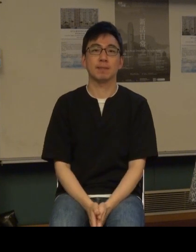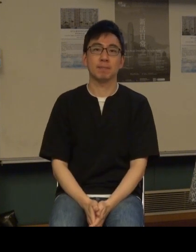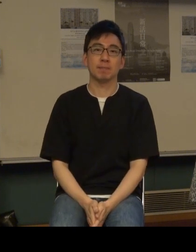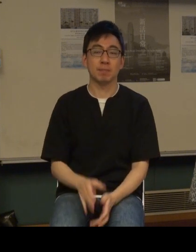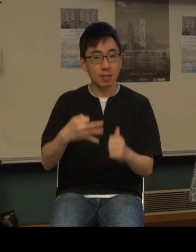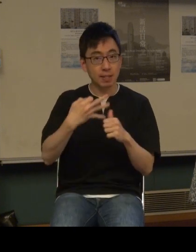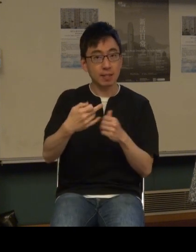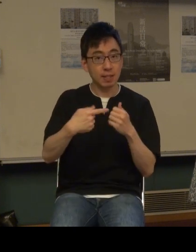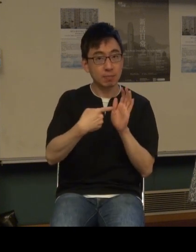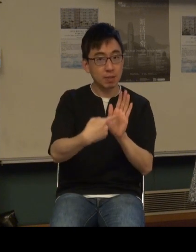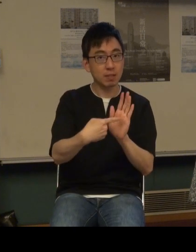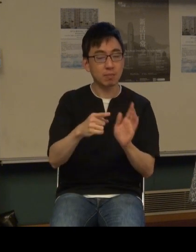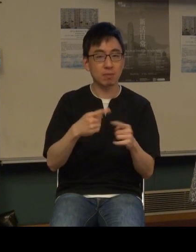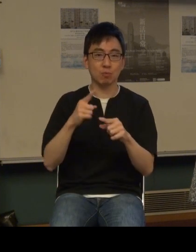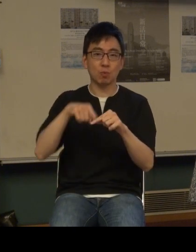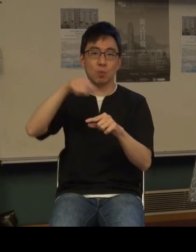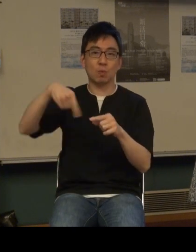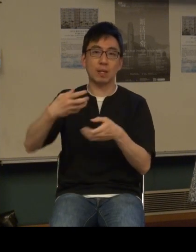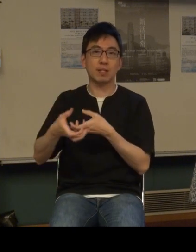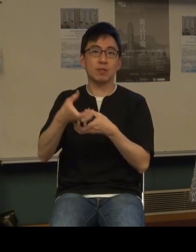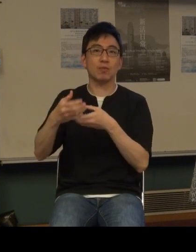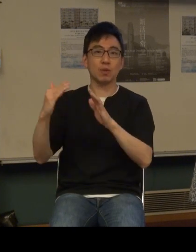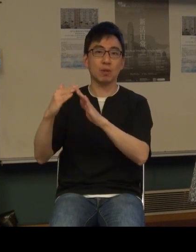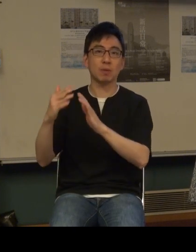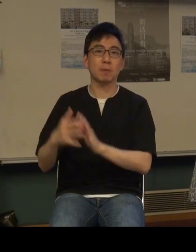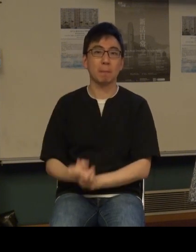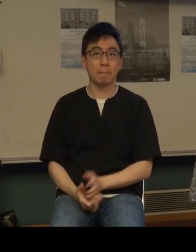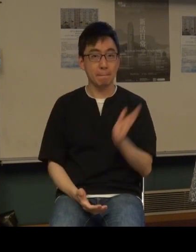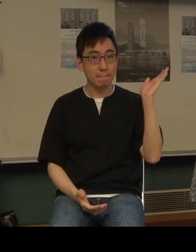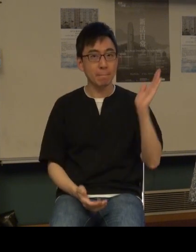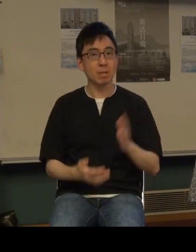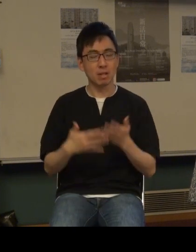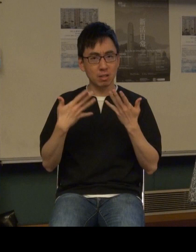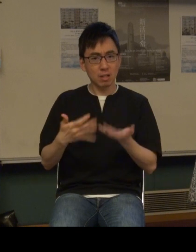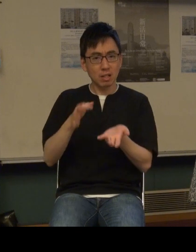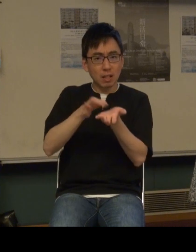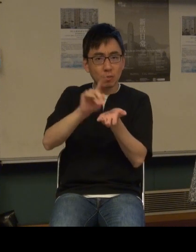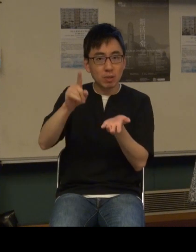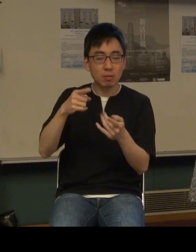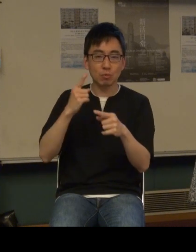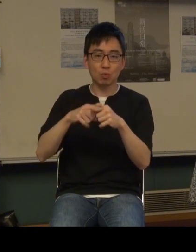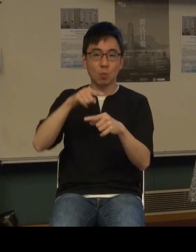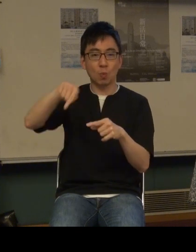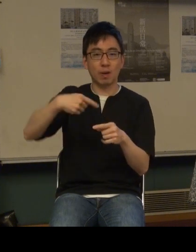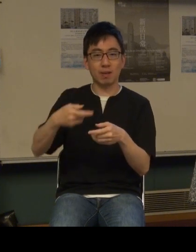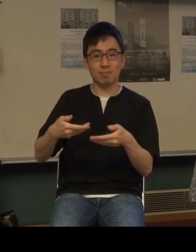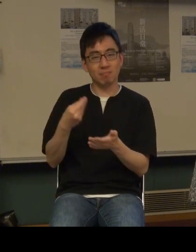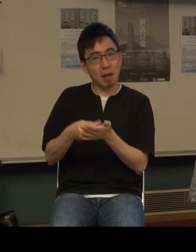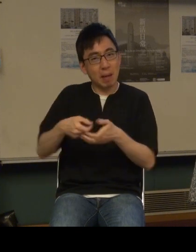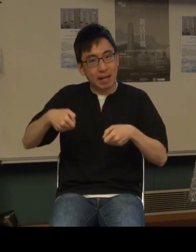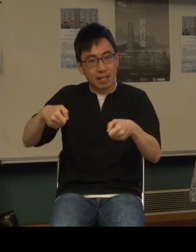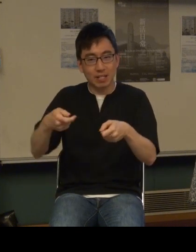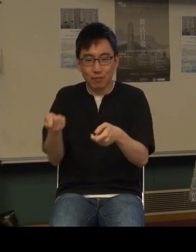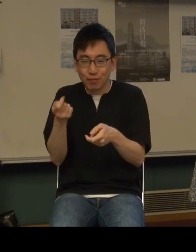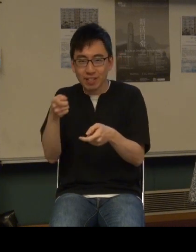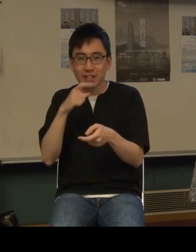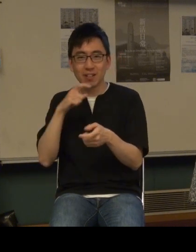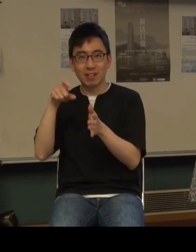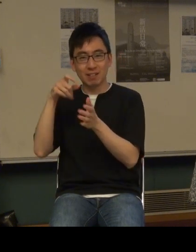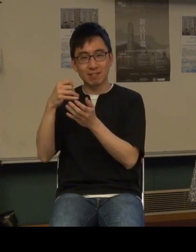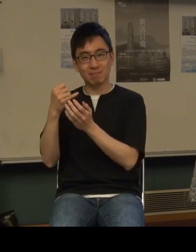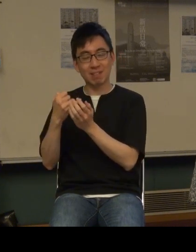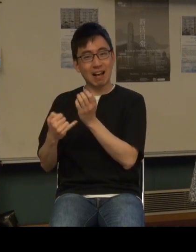第三個例子咧就係中環嘅消防局啊，呢一個而家嘅位置咧就係中環街市前邊嗰個恒生銀行咧，其實以